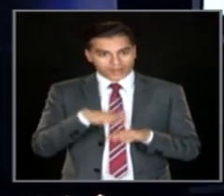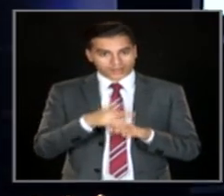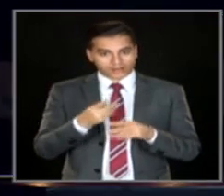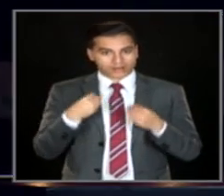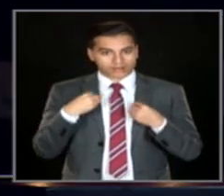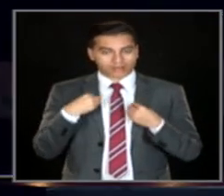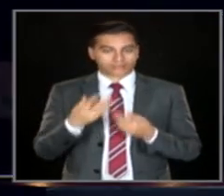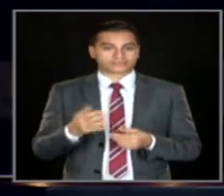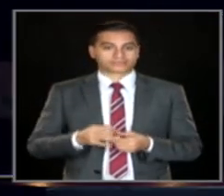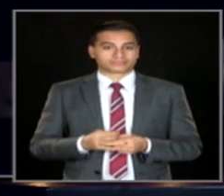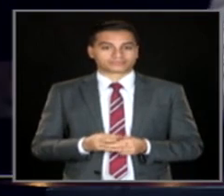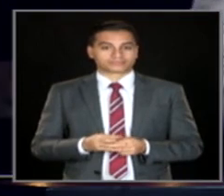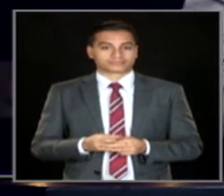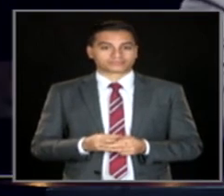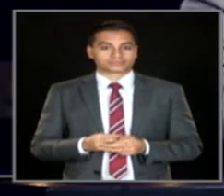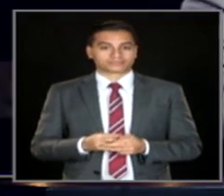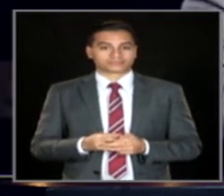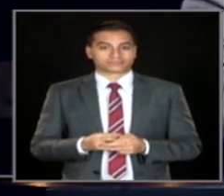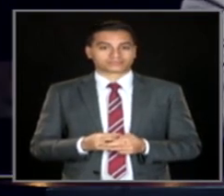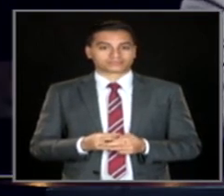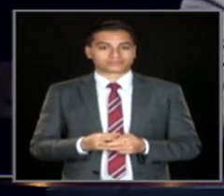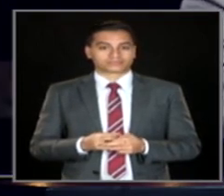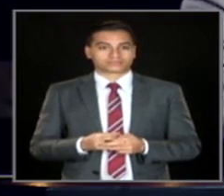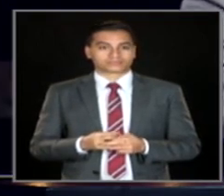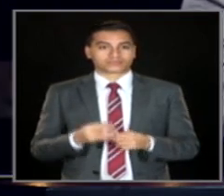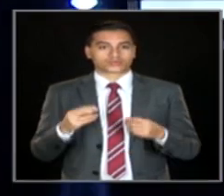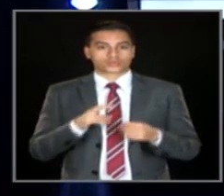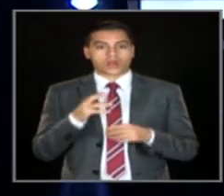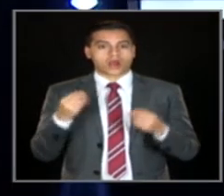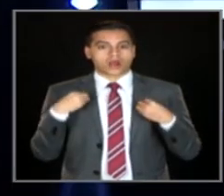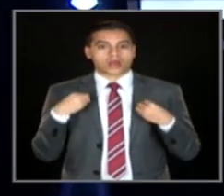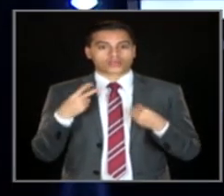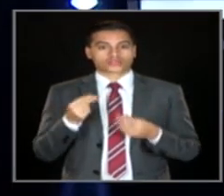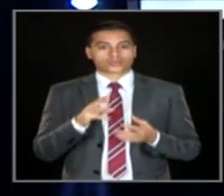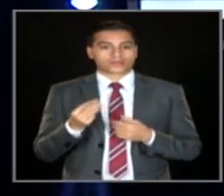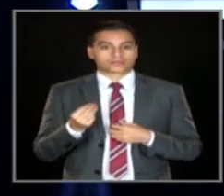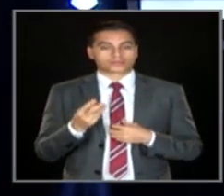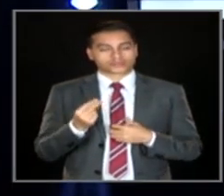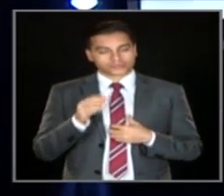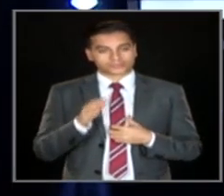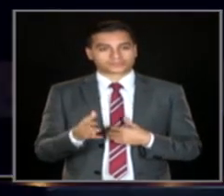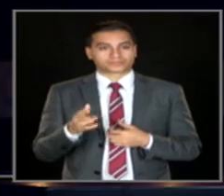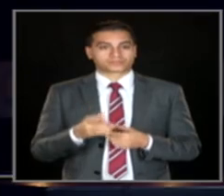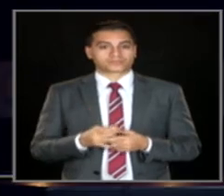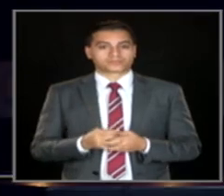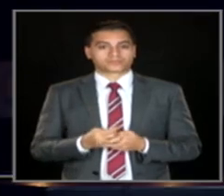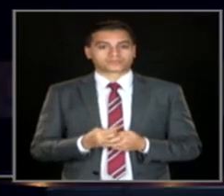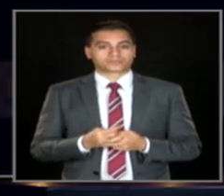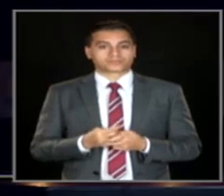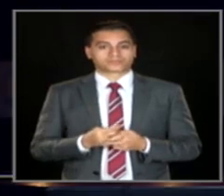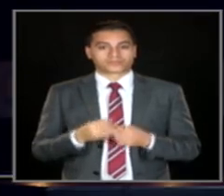رياضة. رياضة، سؤال في الرياضة. ترى السؤال بعشرين نقطة ولا بتلاتين نقطة؟ عشرين نقطة.